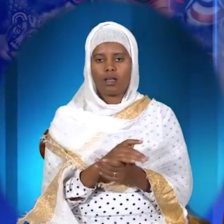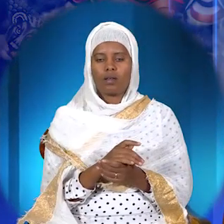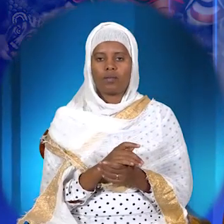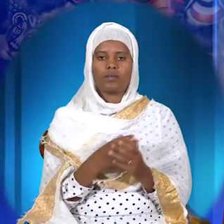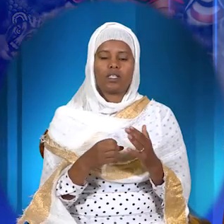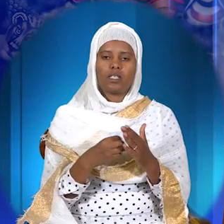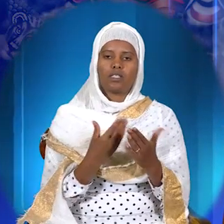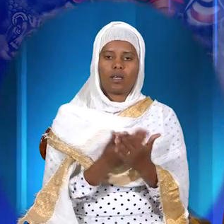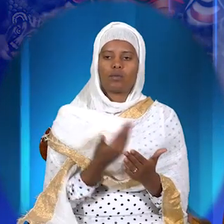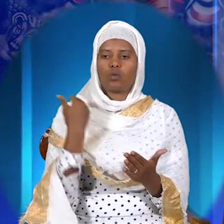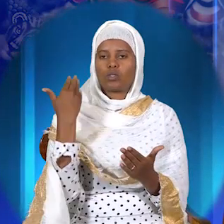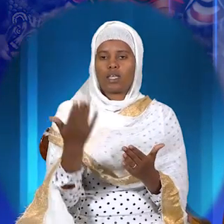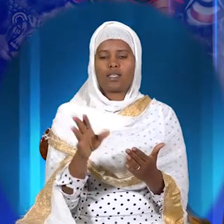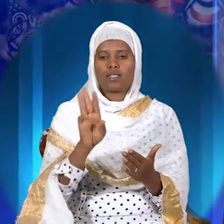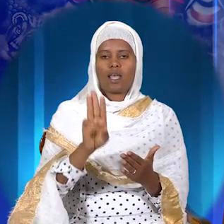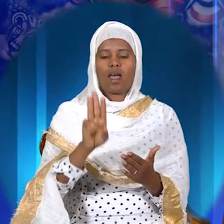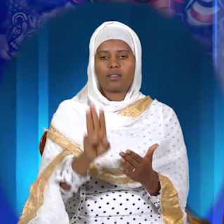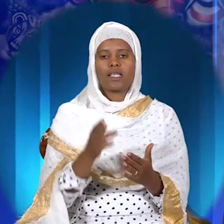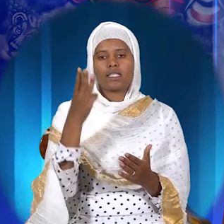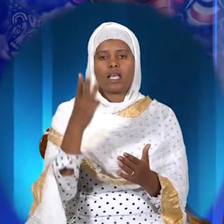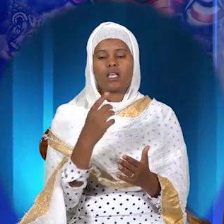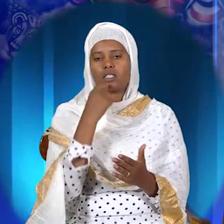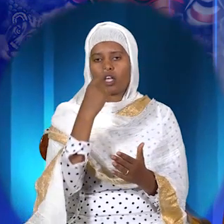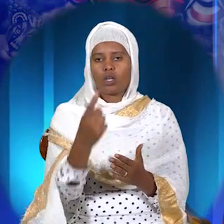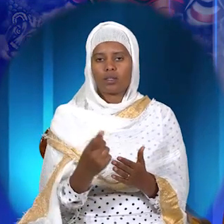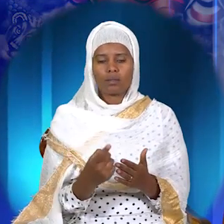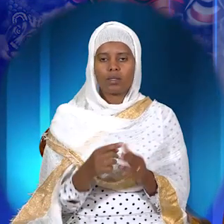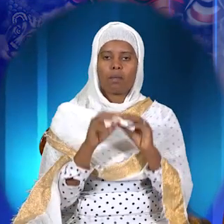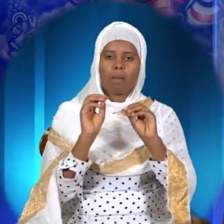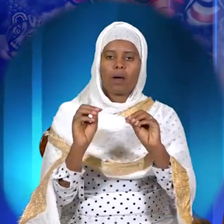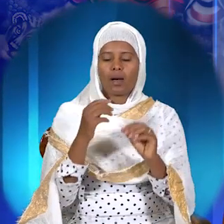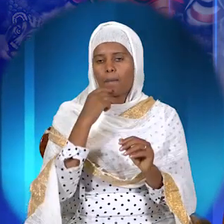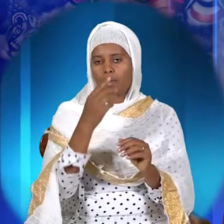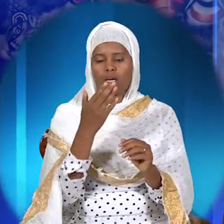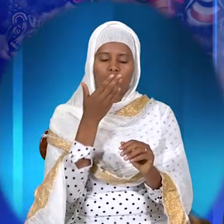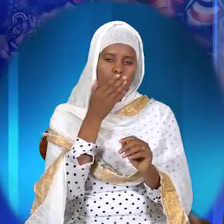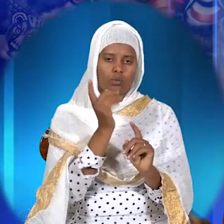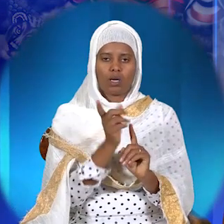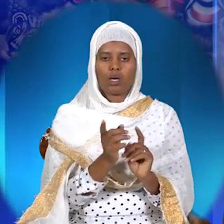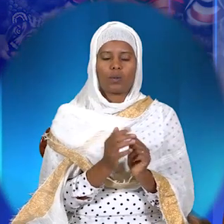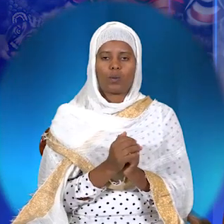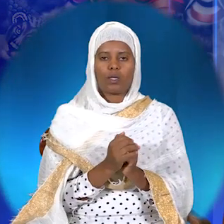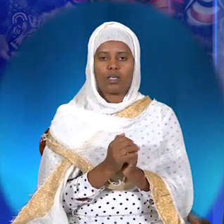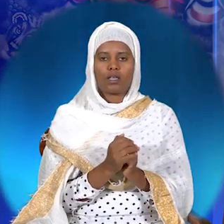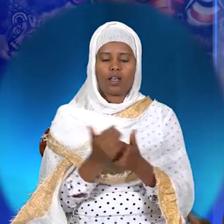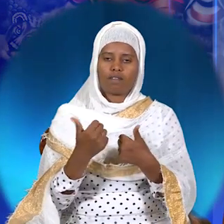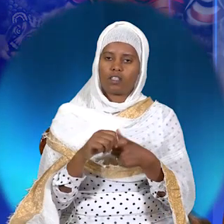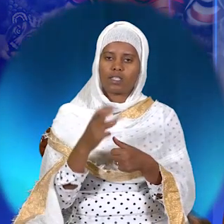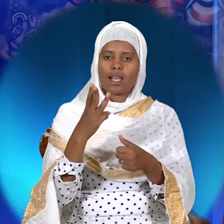ኢልና ጸኒሕናይና ስለዚ ካብዚ ወጻኢ ስላሴ ሰለስተ ኢዮም ኢልካ ምምሃርን ምንጋርን